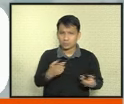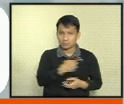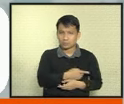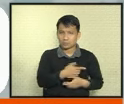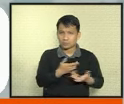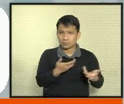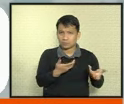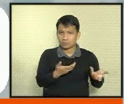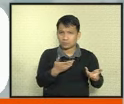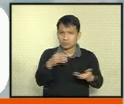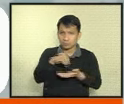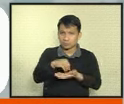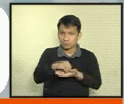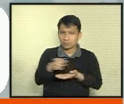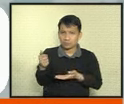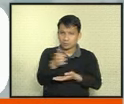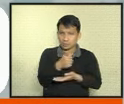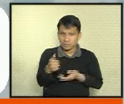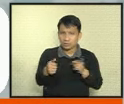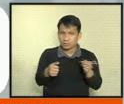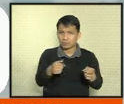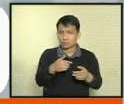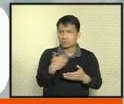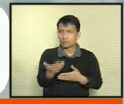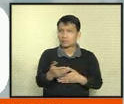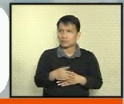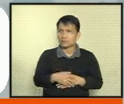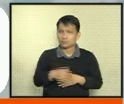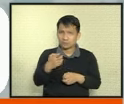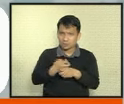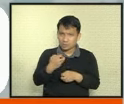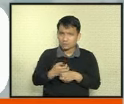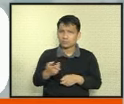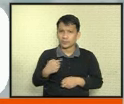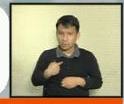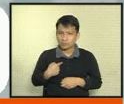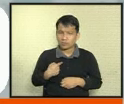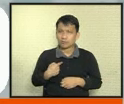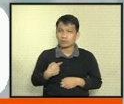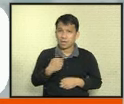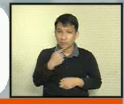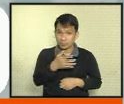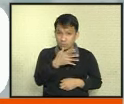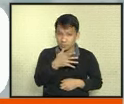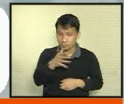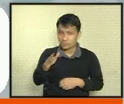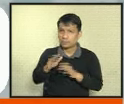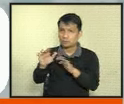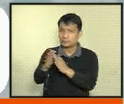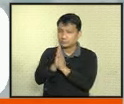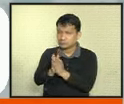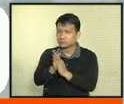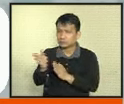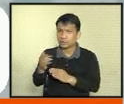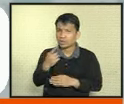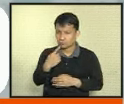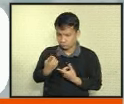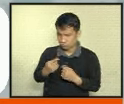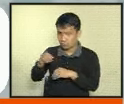halos nangungutang ko pamasahin nila. Hirap na ako. Nagpapagamo ako sa inyo. Pero anong ginawa niyo sa